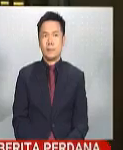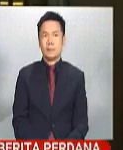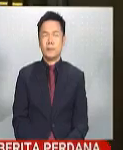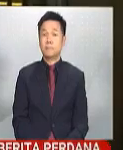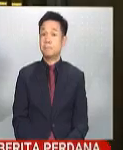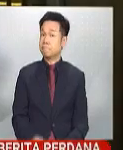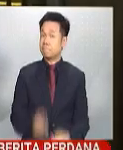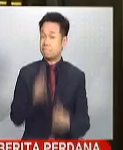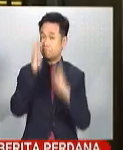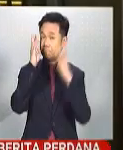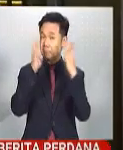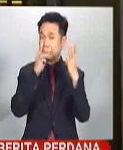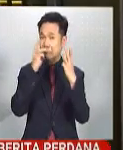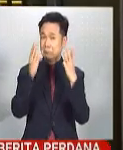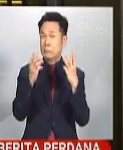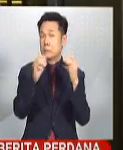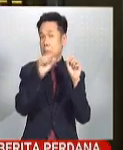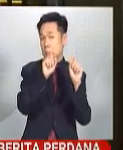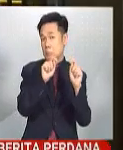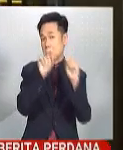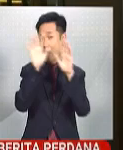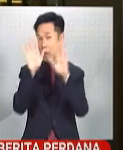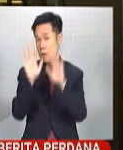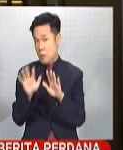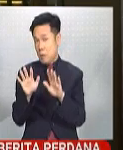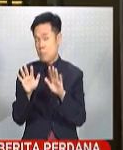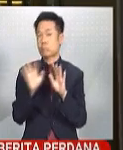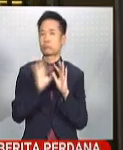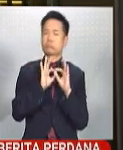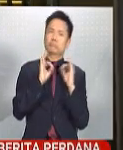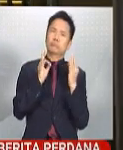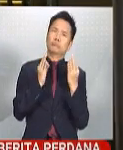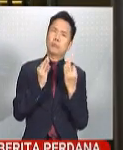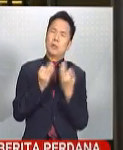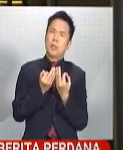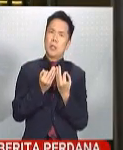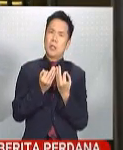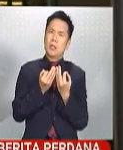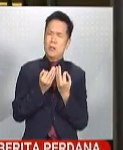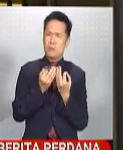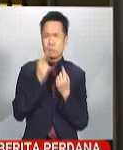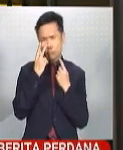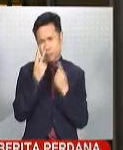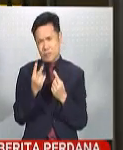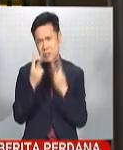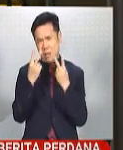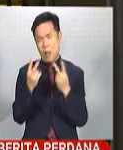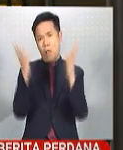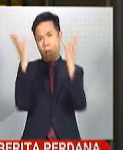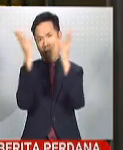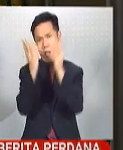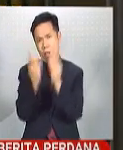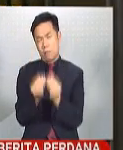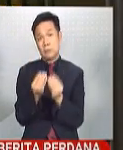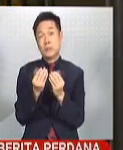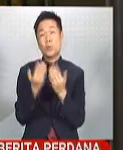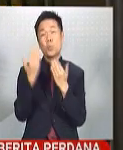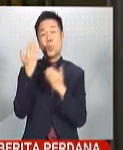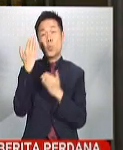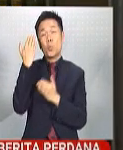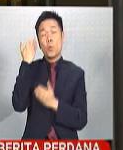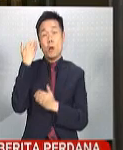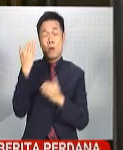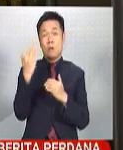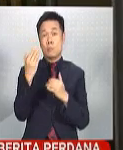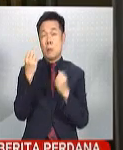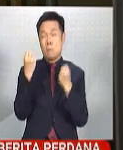Sangat, tapi kalau hari weekend kan macam banyak ahli keluarga dia rasa kuranglah kan. Biasa dulu hari Sabtu hari banyak nampak